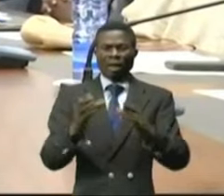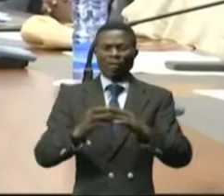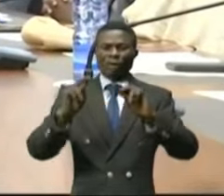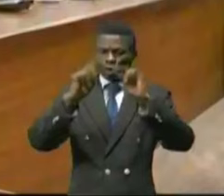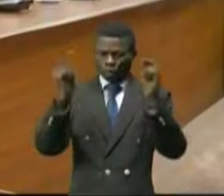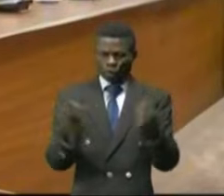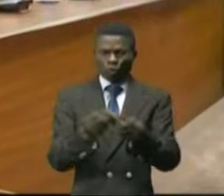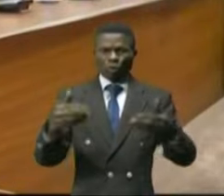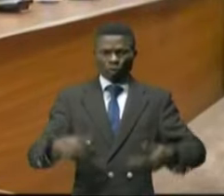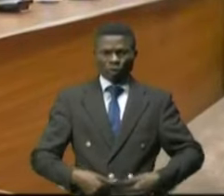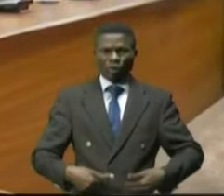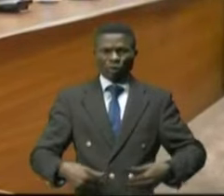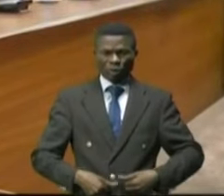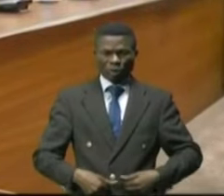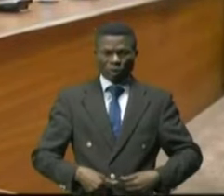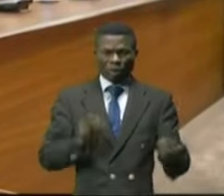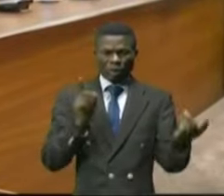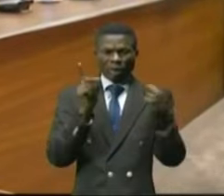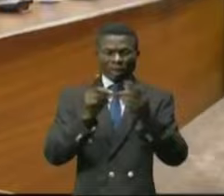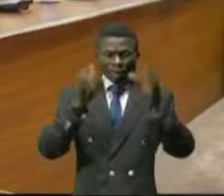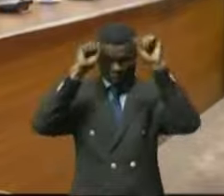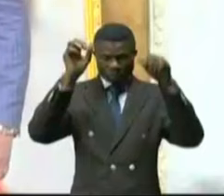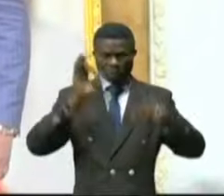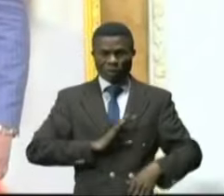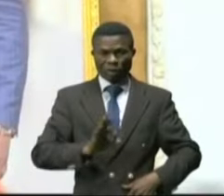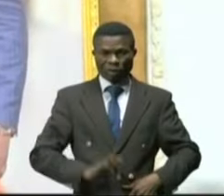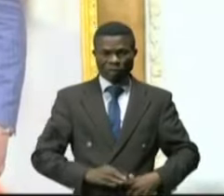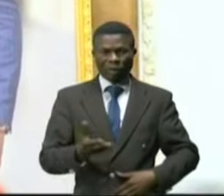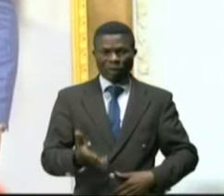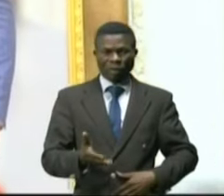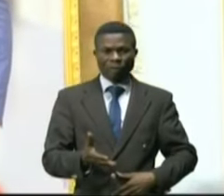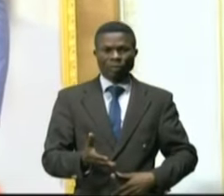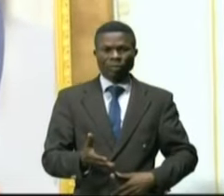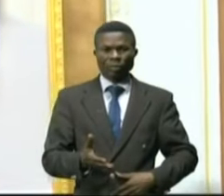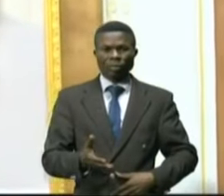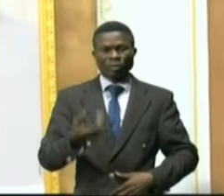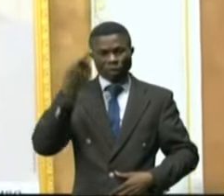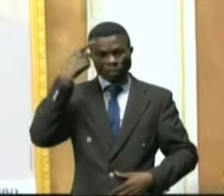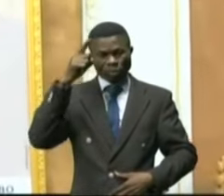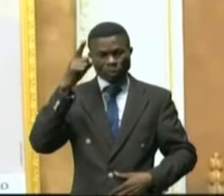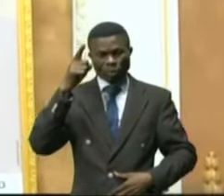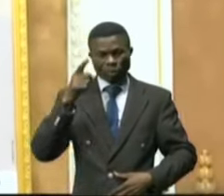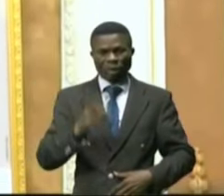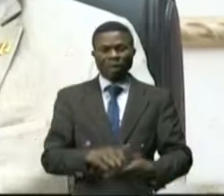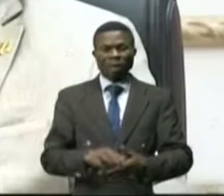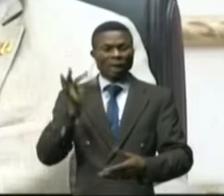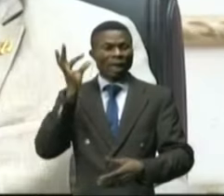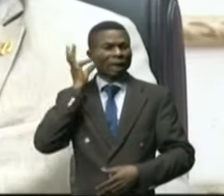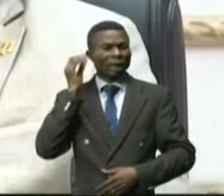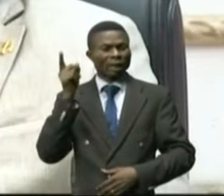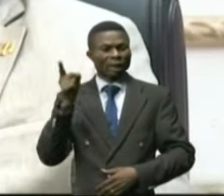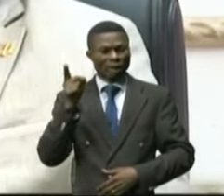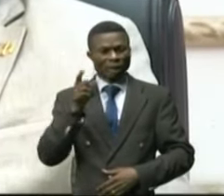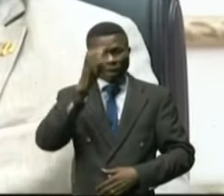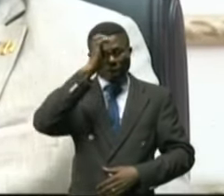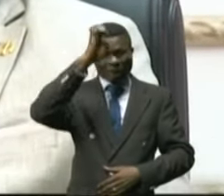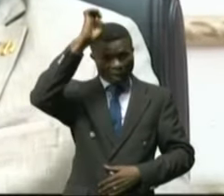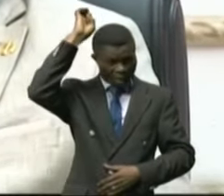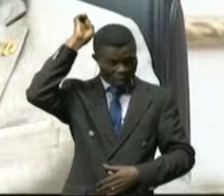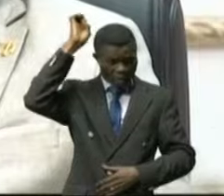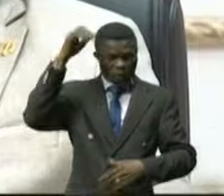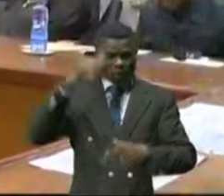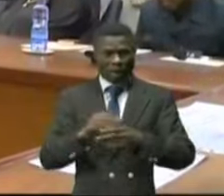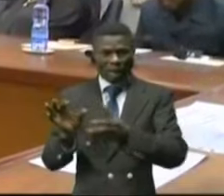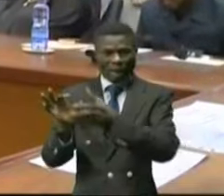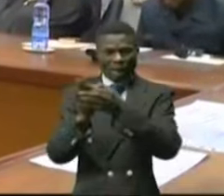des jeunes qui ont rencontré le chef de l'État Félix-Antoine Tshisekedi Tshilombo à Addis Abeba lors du sommet de l'Union